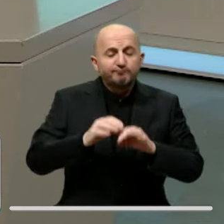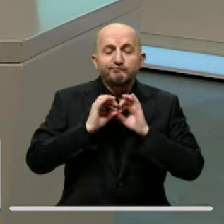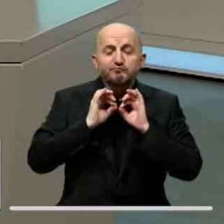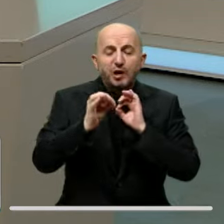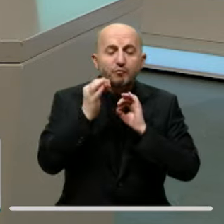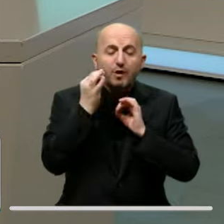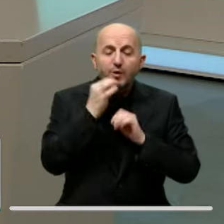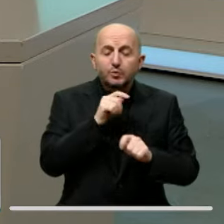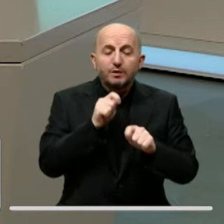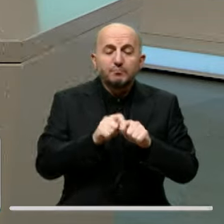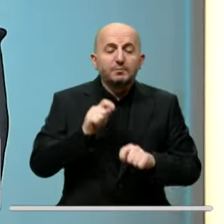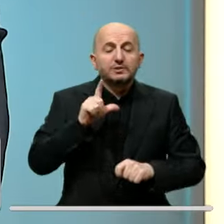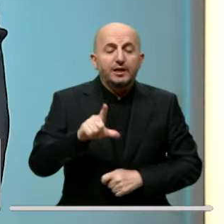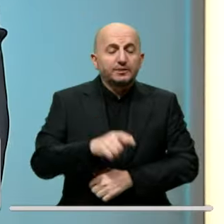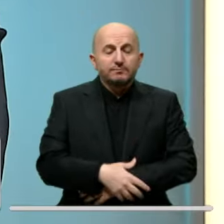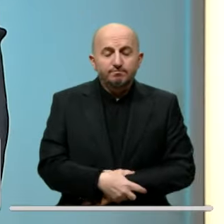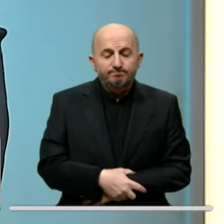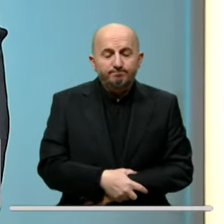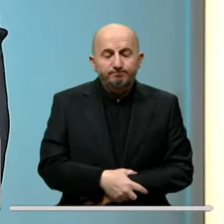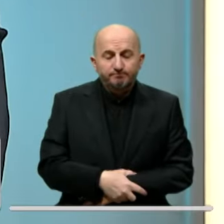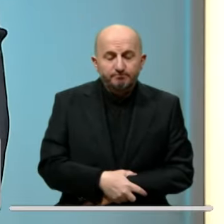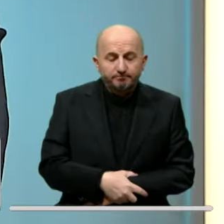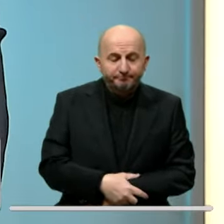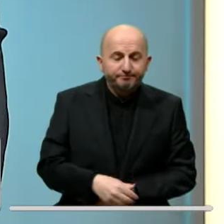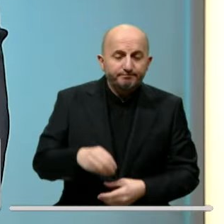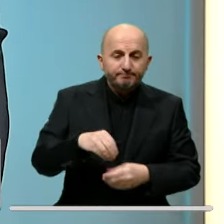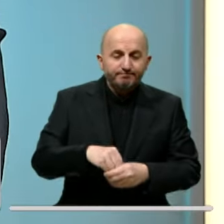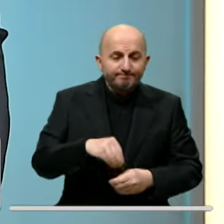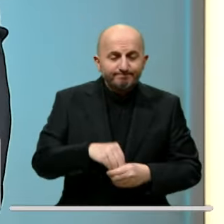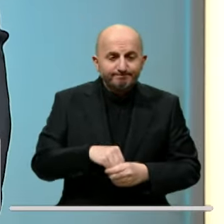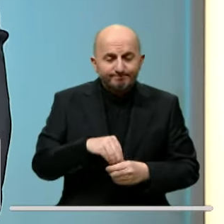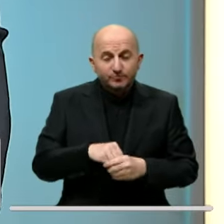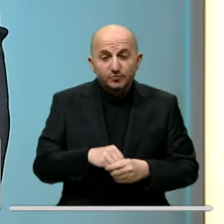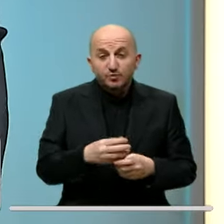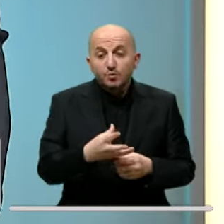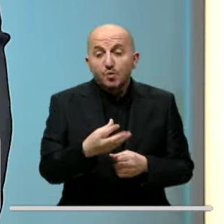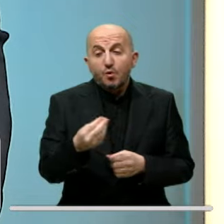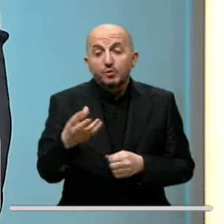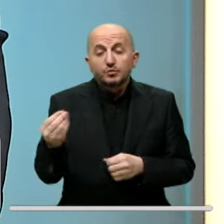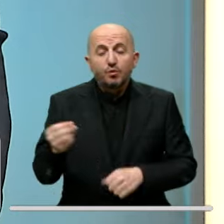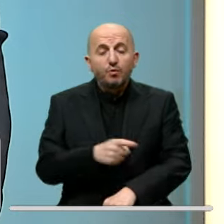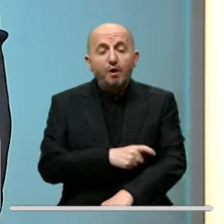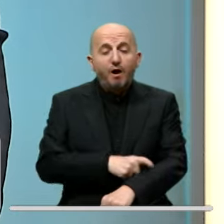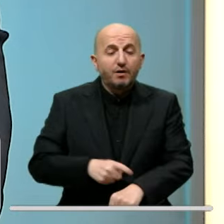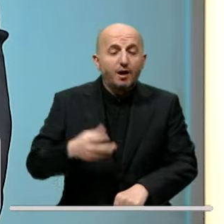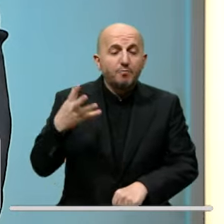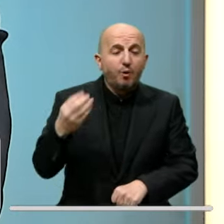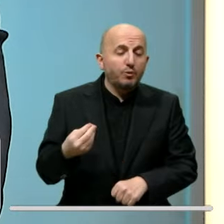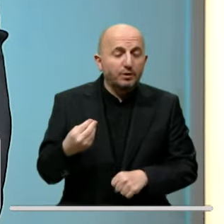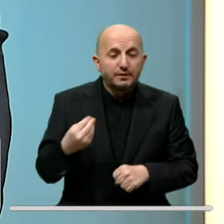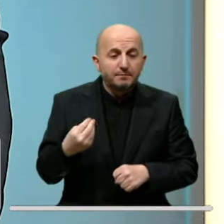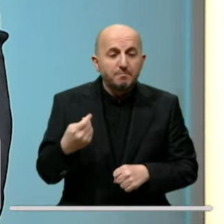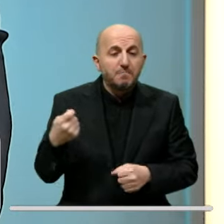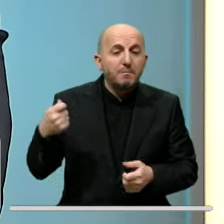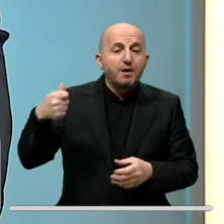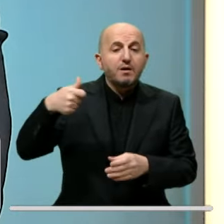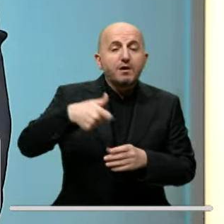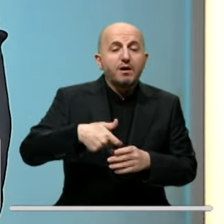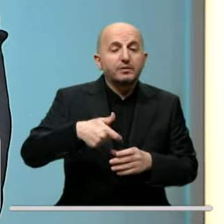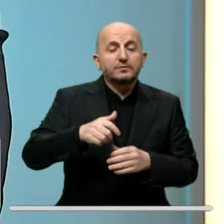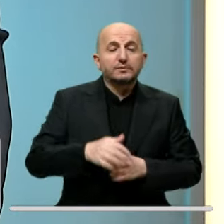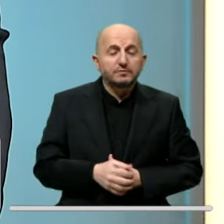üzere yapmamız lazım ve içerisine değil çoğunluğu haram olan bir parayı